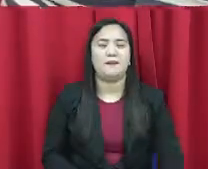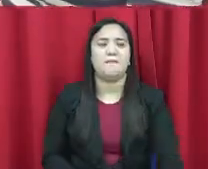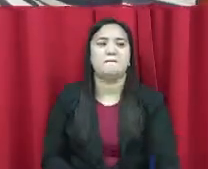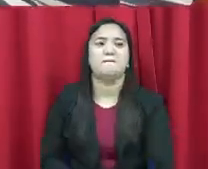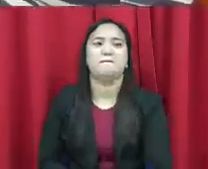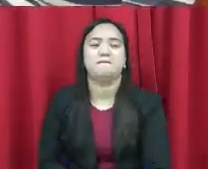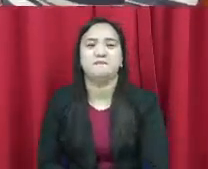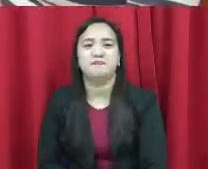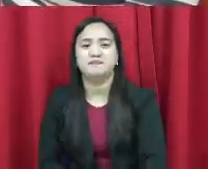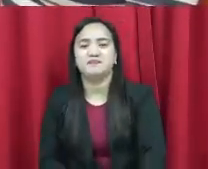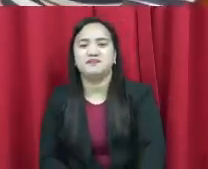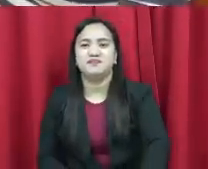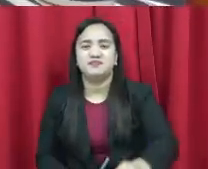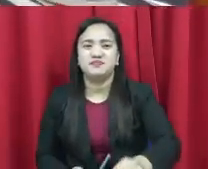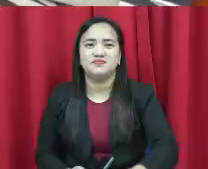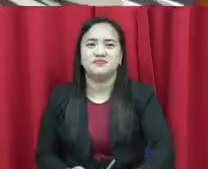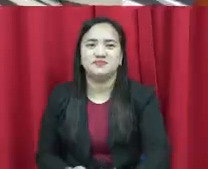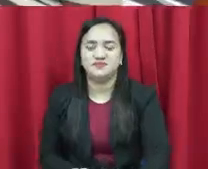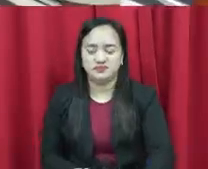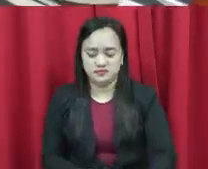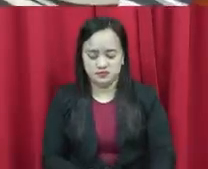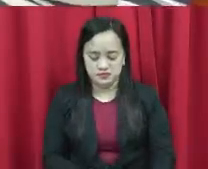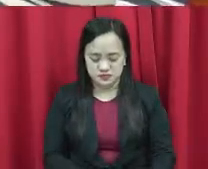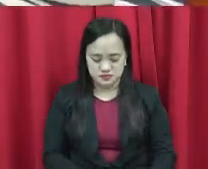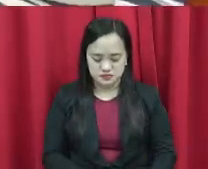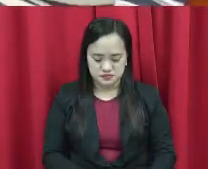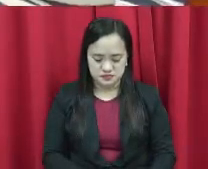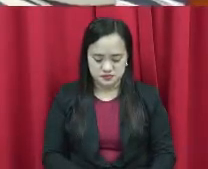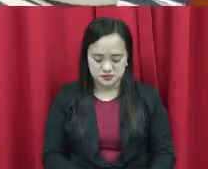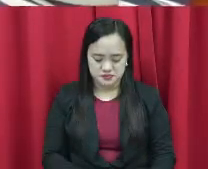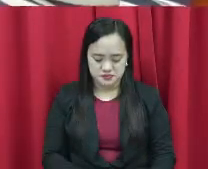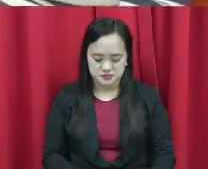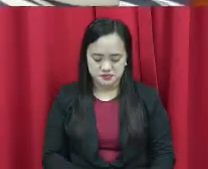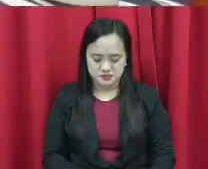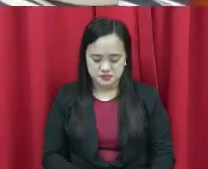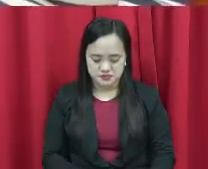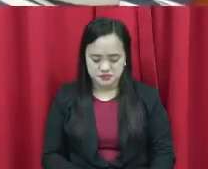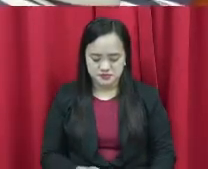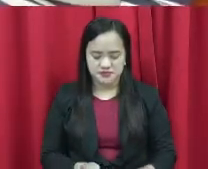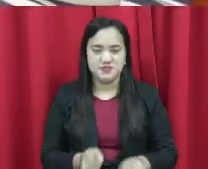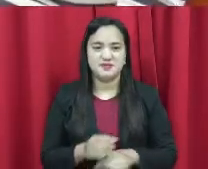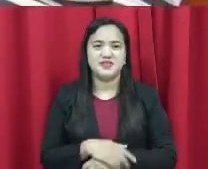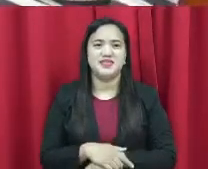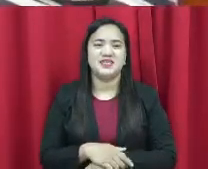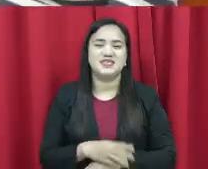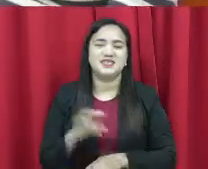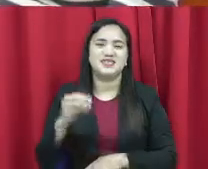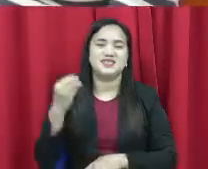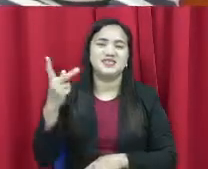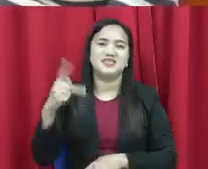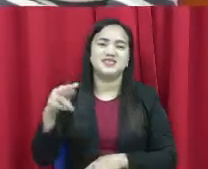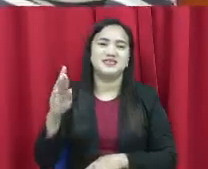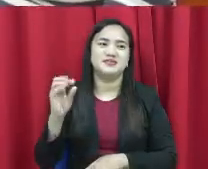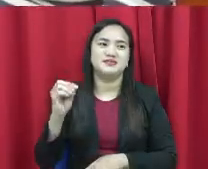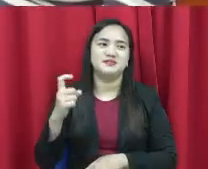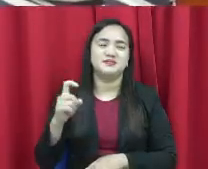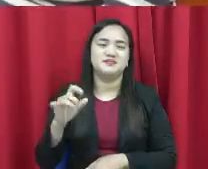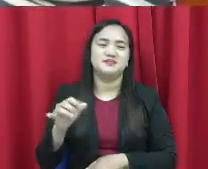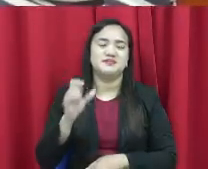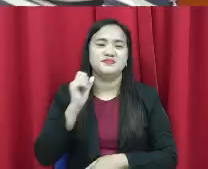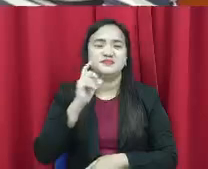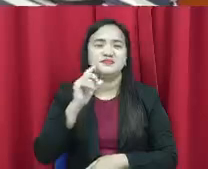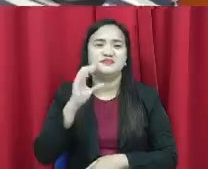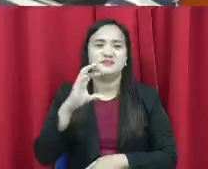Kilala ko kung sino yung naano e ang behira pwede naman daw lagyan ng proxy si kry ay